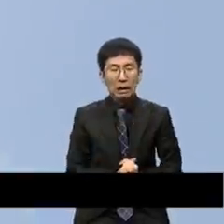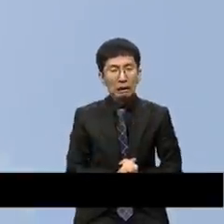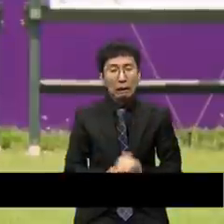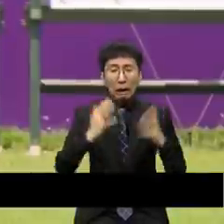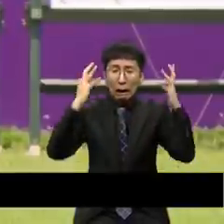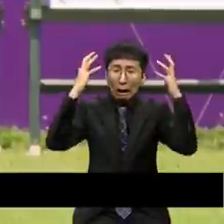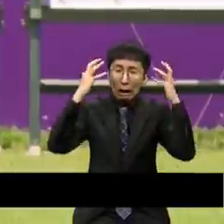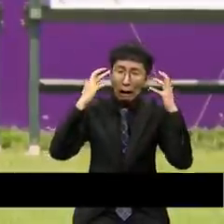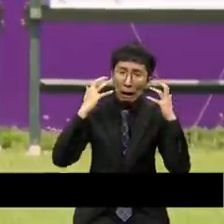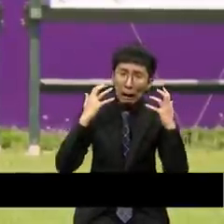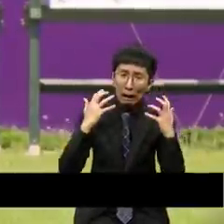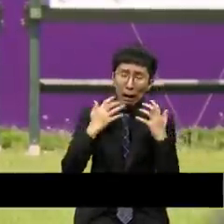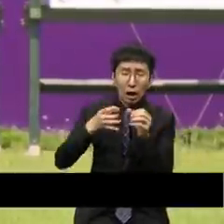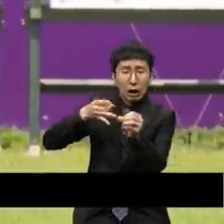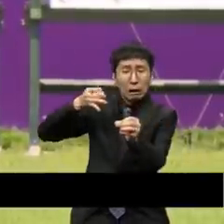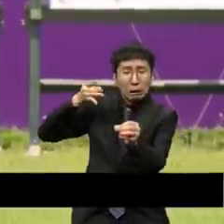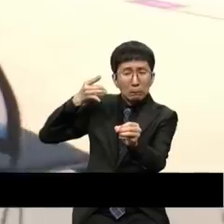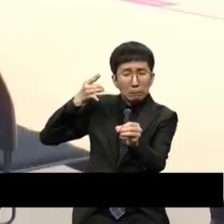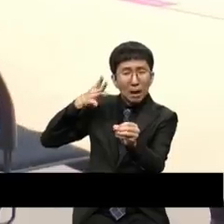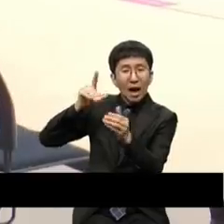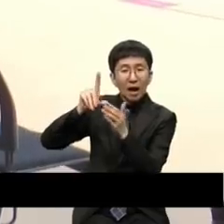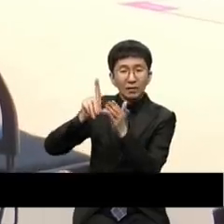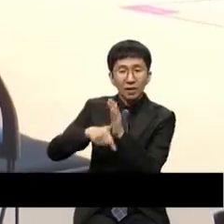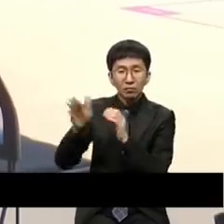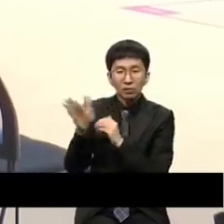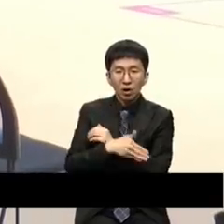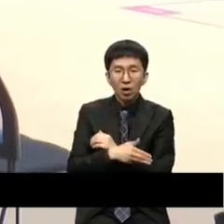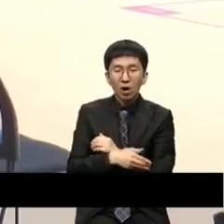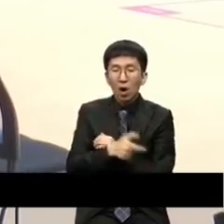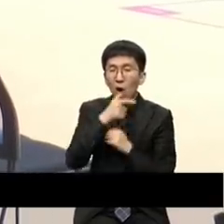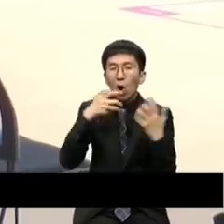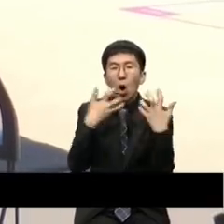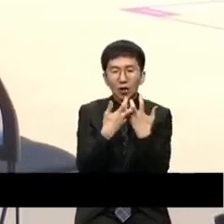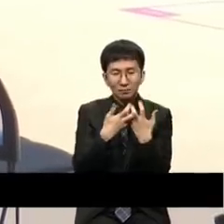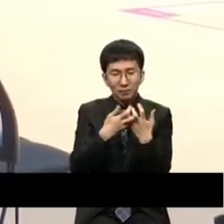듯한 무더위에 활을 놓는 순간부터